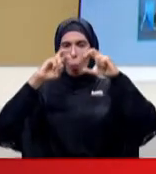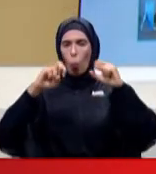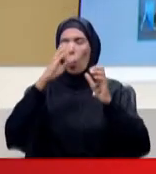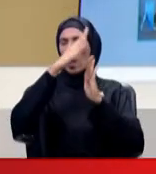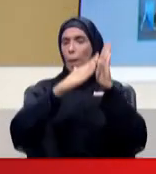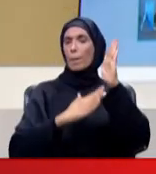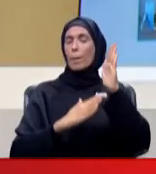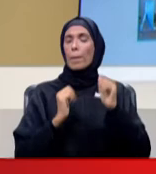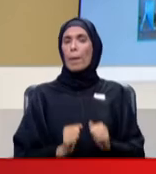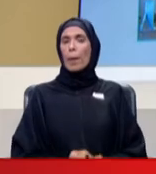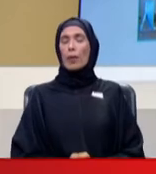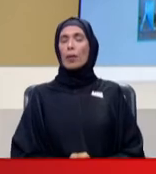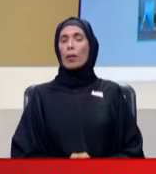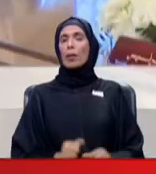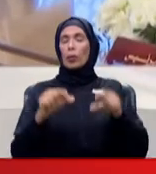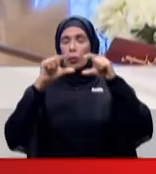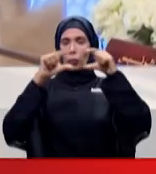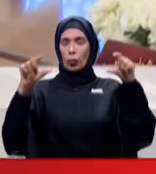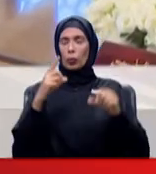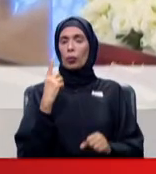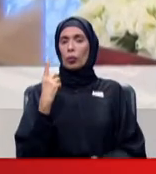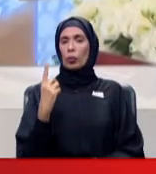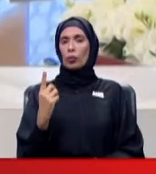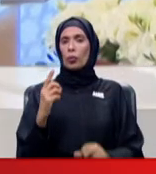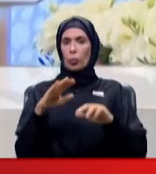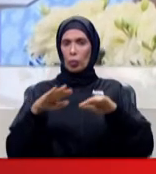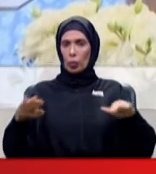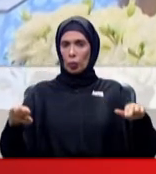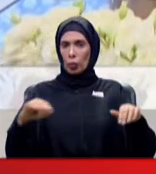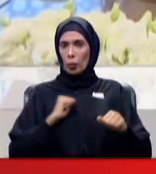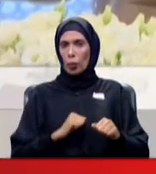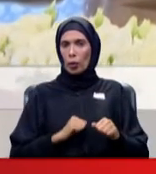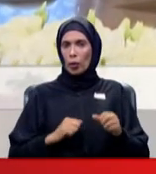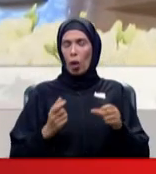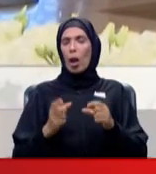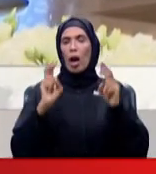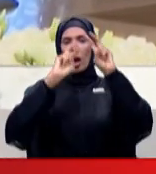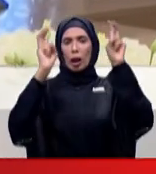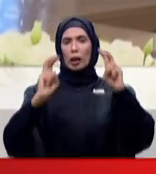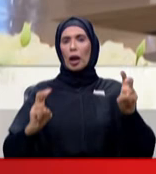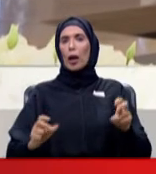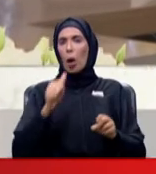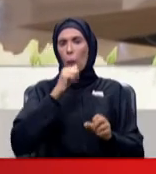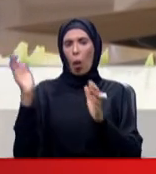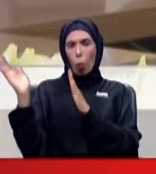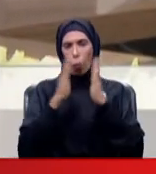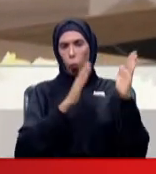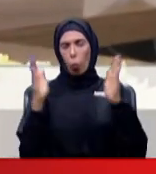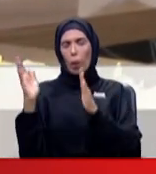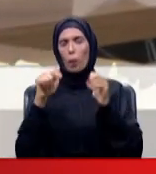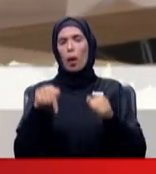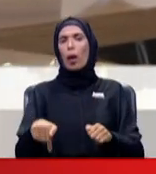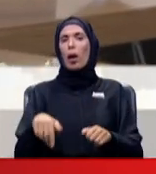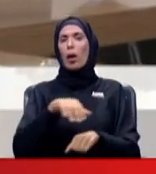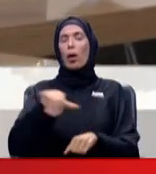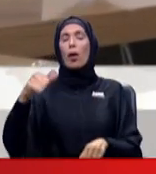وكانت المواضيع، أول موضوع كان التوسع في استخدام مصادر الطاقة المتجددة في دول الخليج العربي،